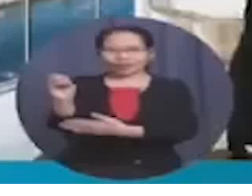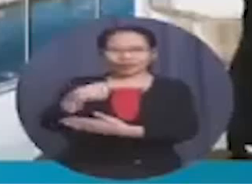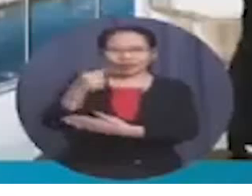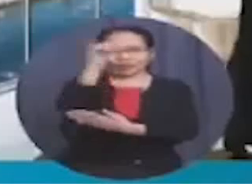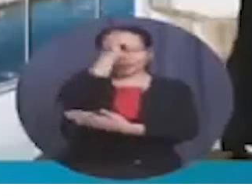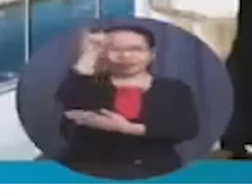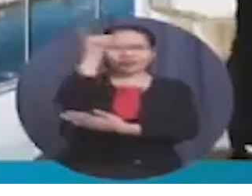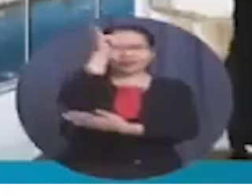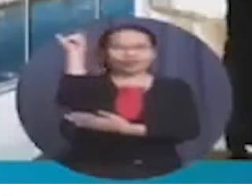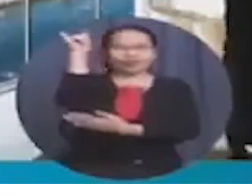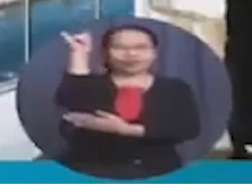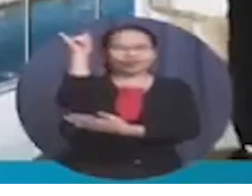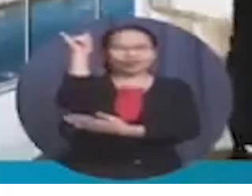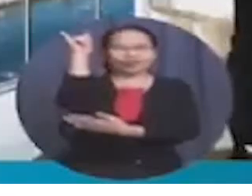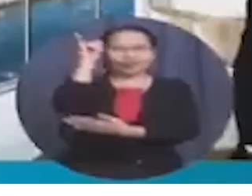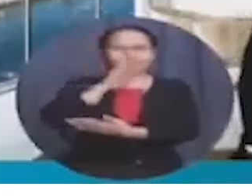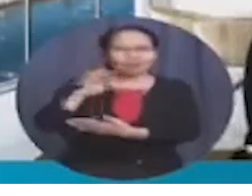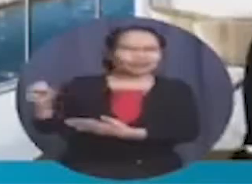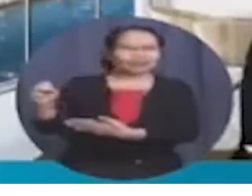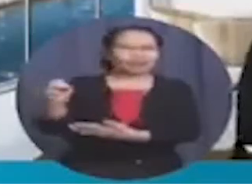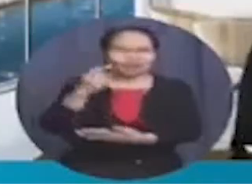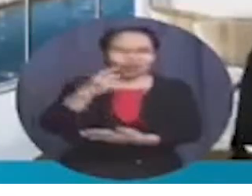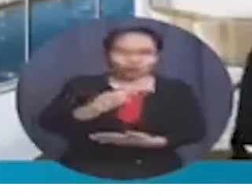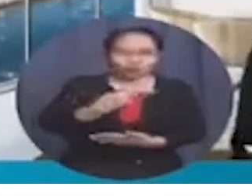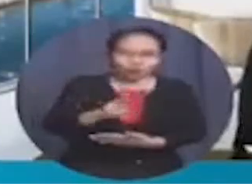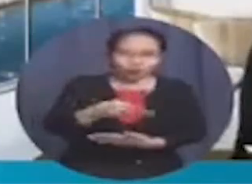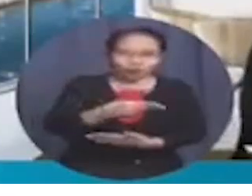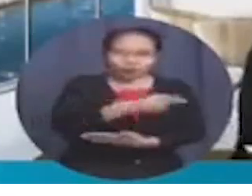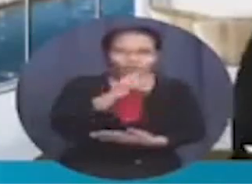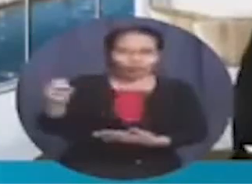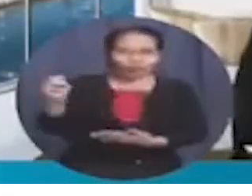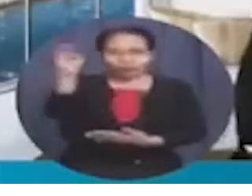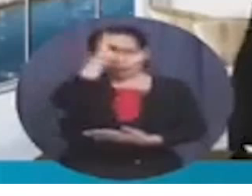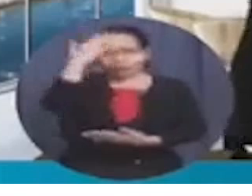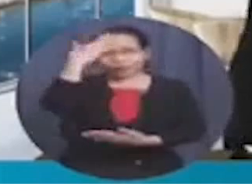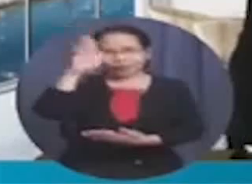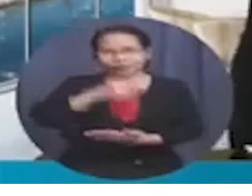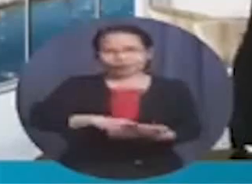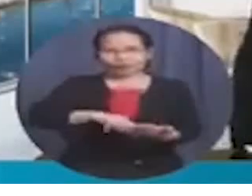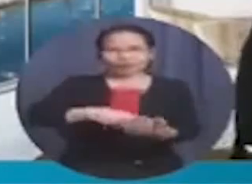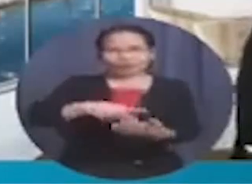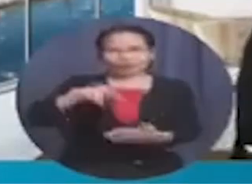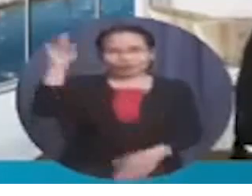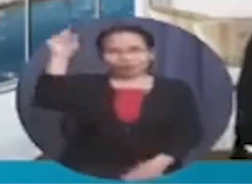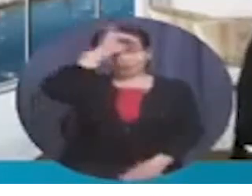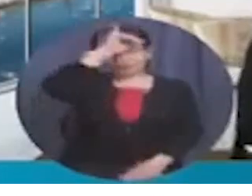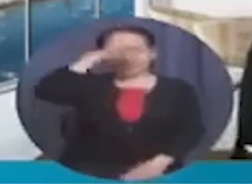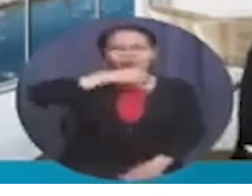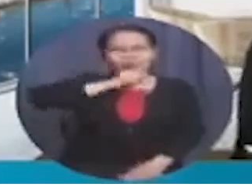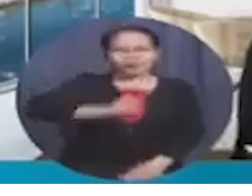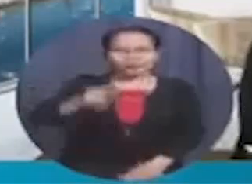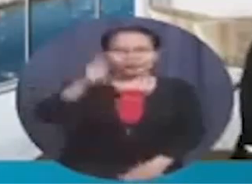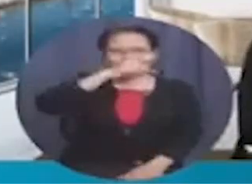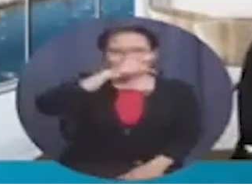sabi gago. Eh di Eka nagmumura. Ha? Nagmumura ba pag gago? Hindi mo ba alam ang kahulugan ng gago? Biro mo tumanda ka